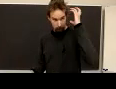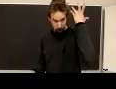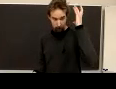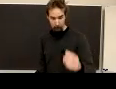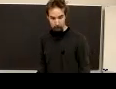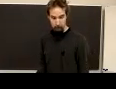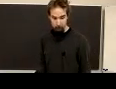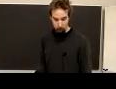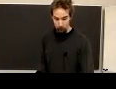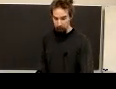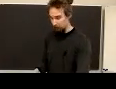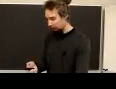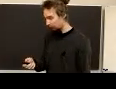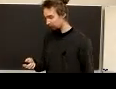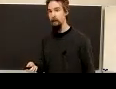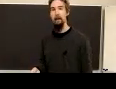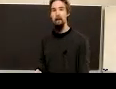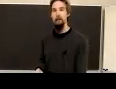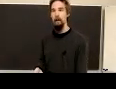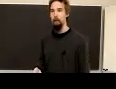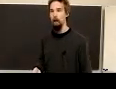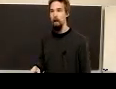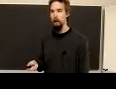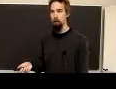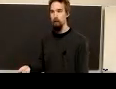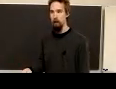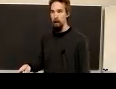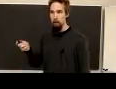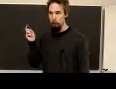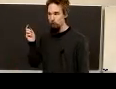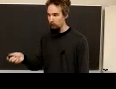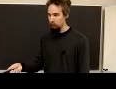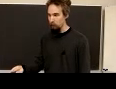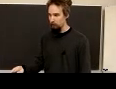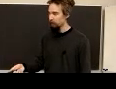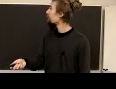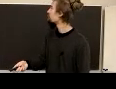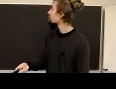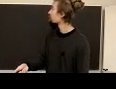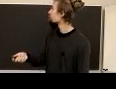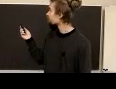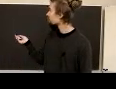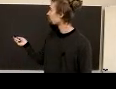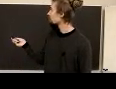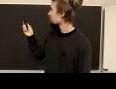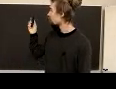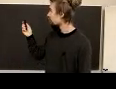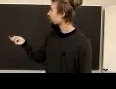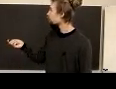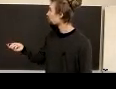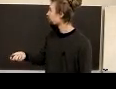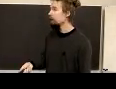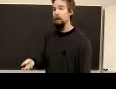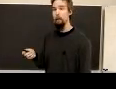vain silleen täysin satunnaisesti lähtee säätelemään ihmisten arvoja eri suuntiin. Mutta pyrin tässä esitelmässä nyt vastaamaan tavallaan